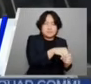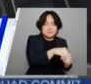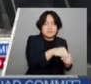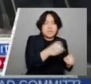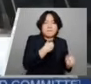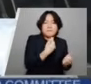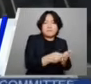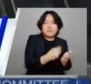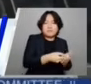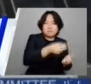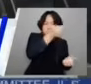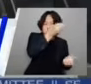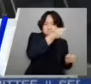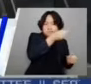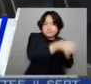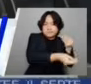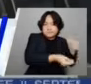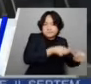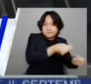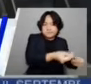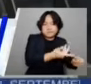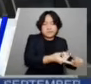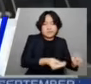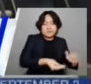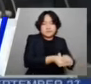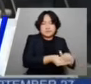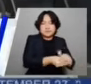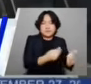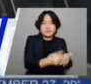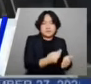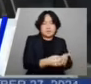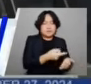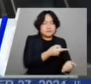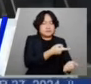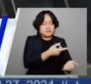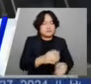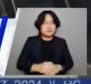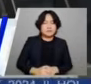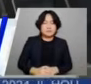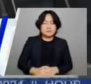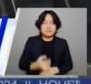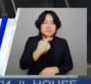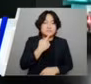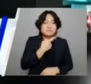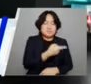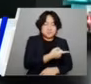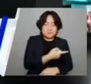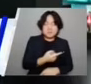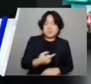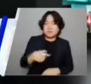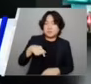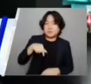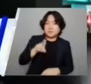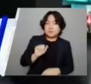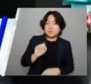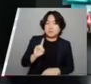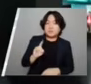Kamara matapos makontempt sa Quadcom hearing at may senyalis na magsasalita na rin ayon sa Quadcom. Sa